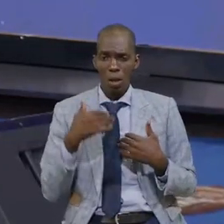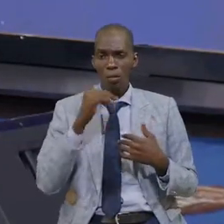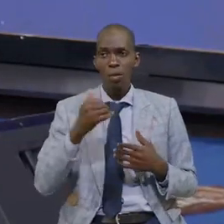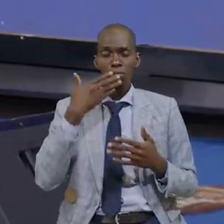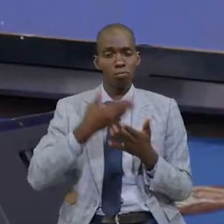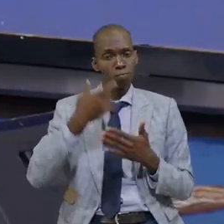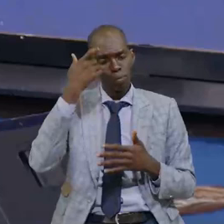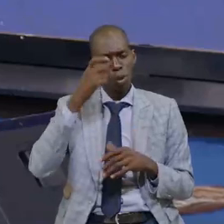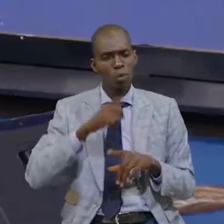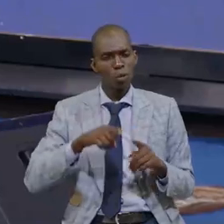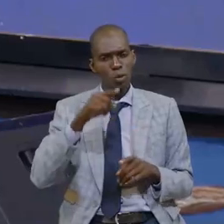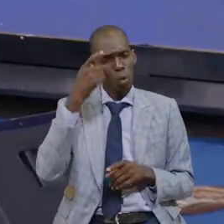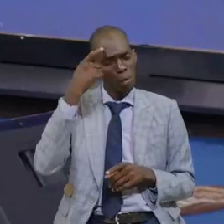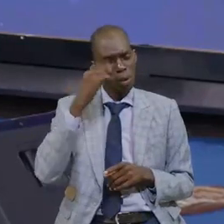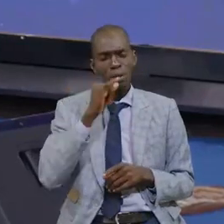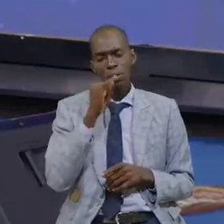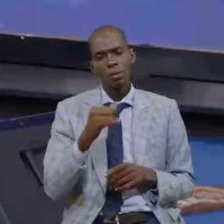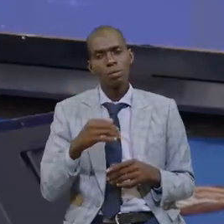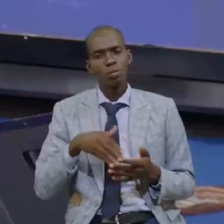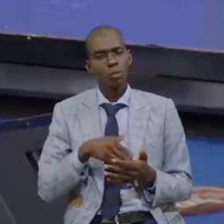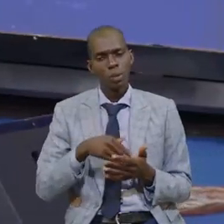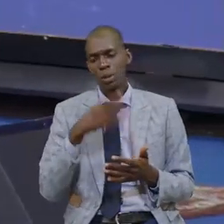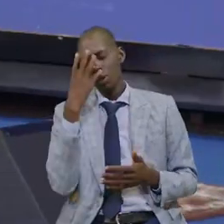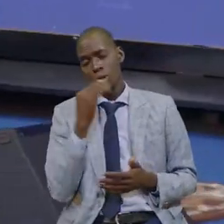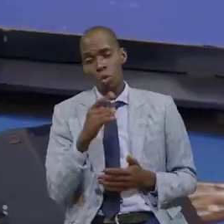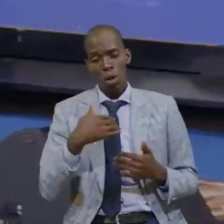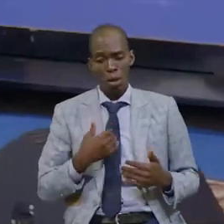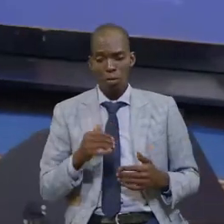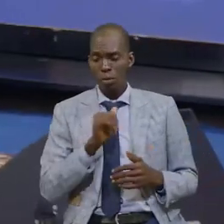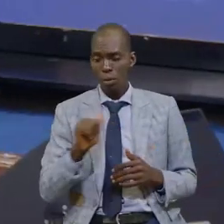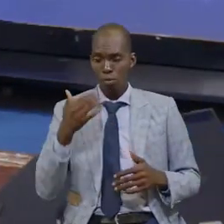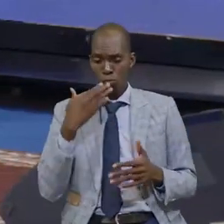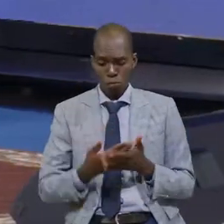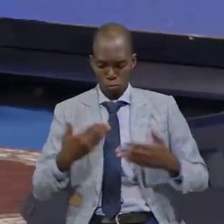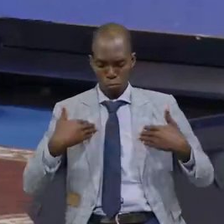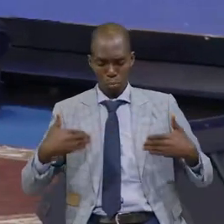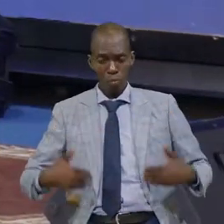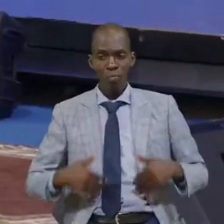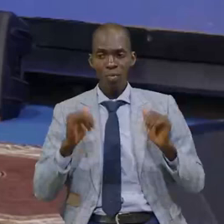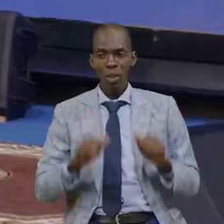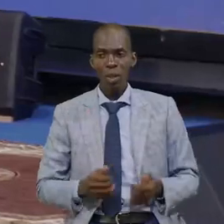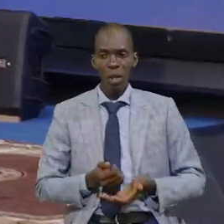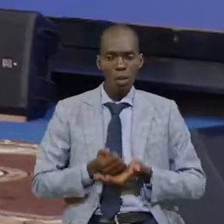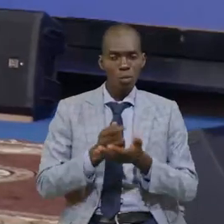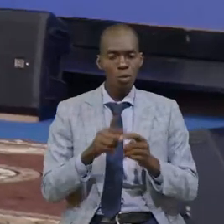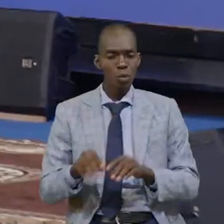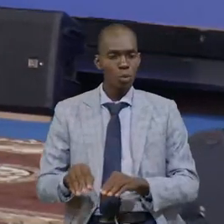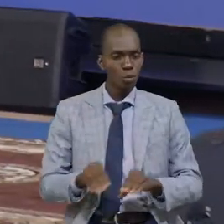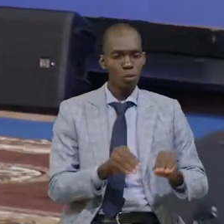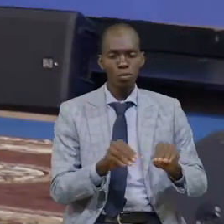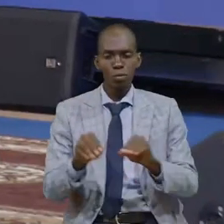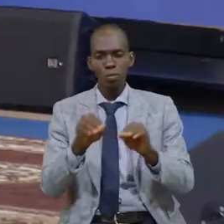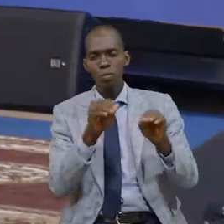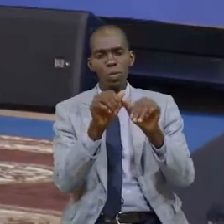dort. Tu as un corps capable, un corps qui peut te propulser